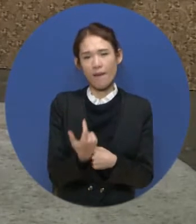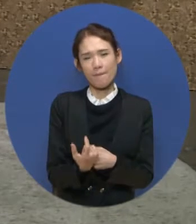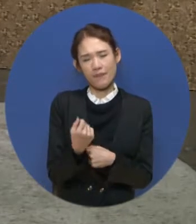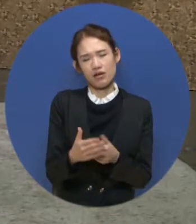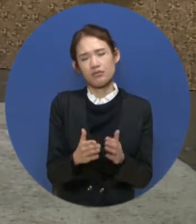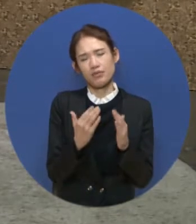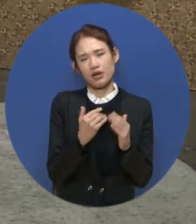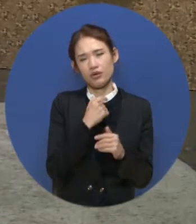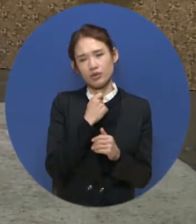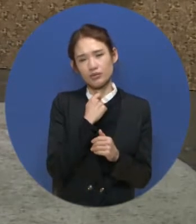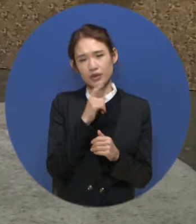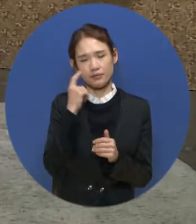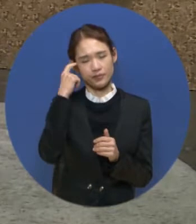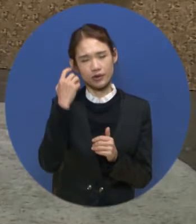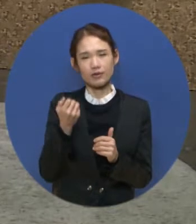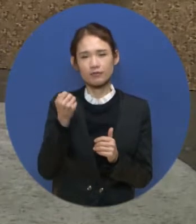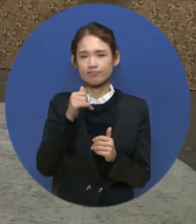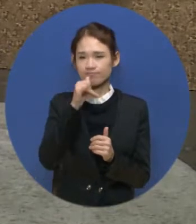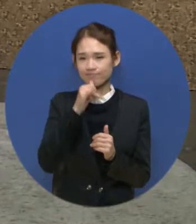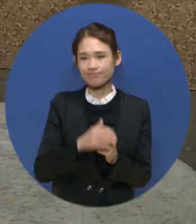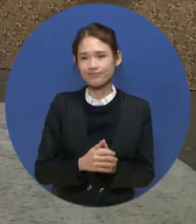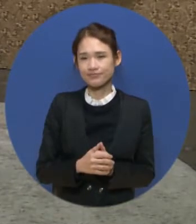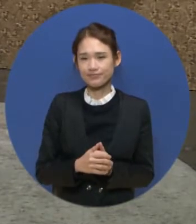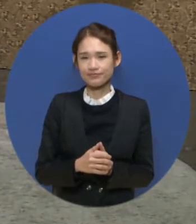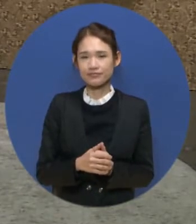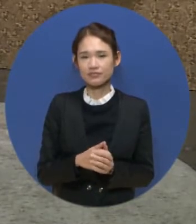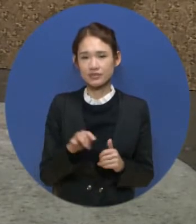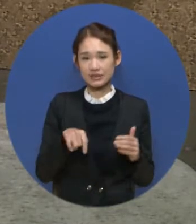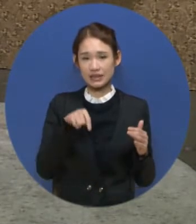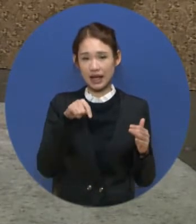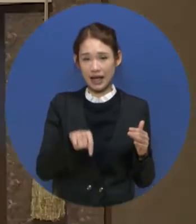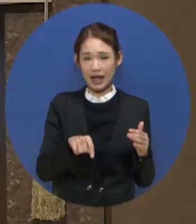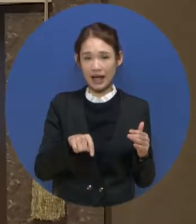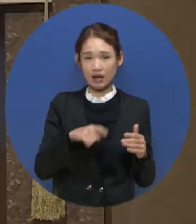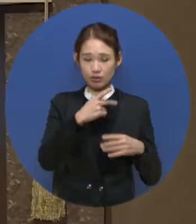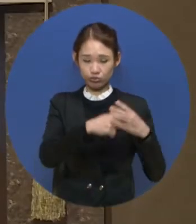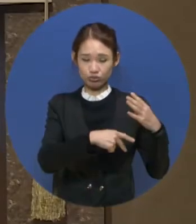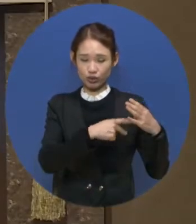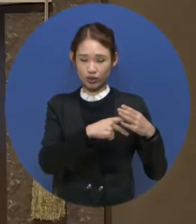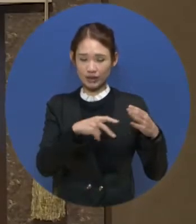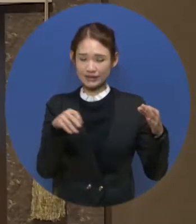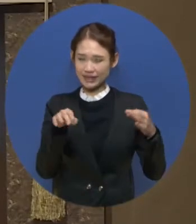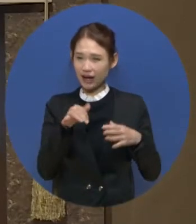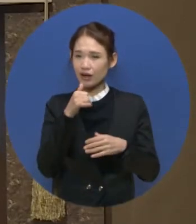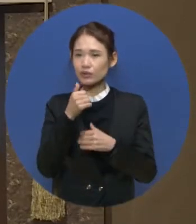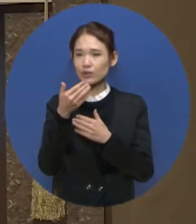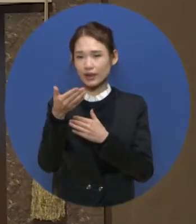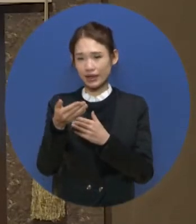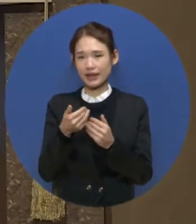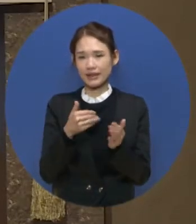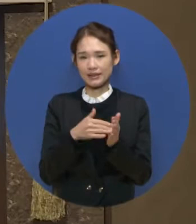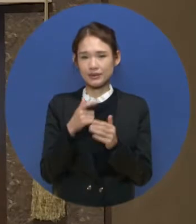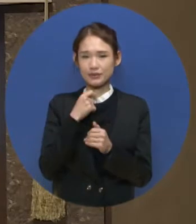됐으면 좋겠다 이런 생각을 갖고 있는데요. 네. 그 안에 있는 프로그램을 좀 잠깐 소개를 해드리면 네.